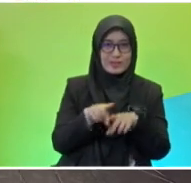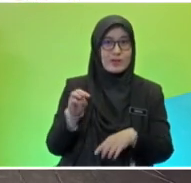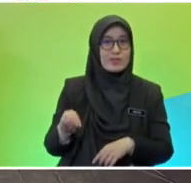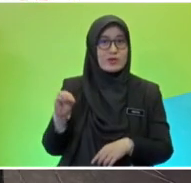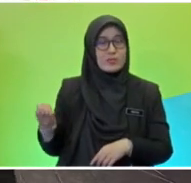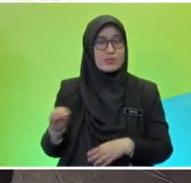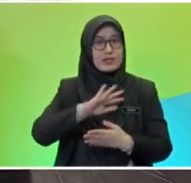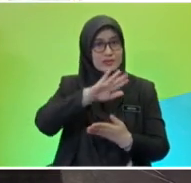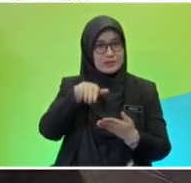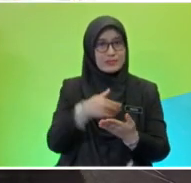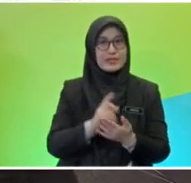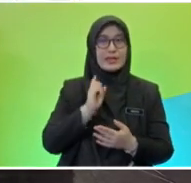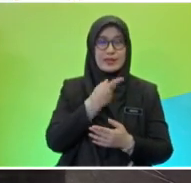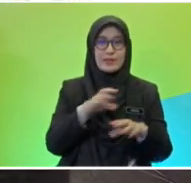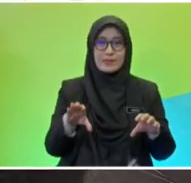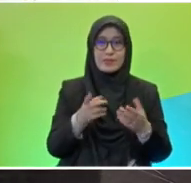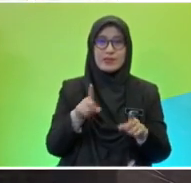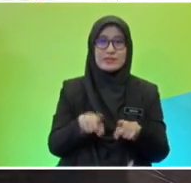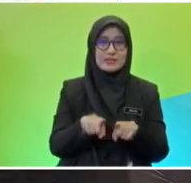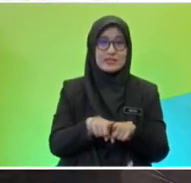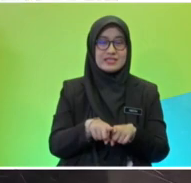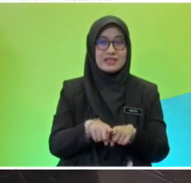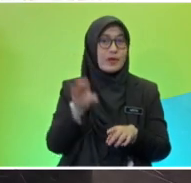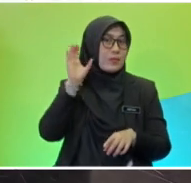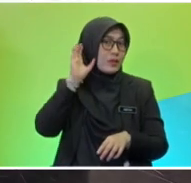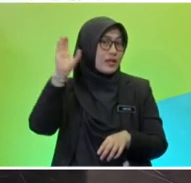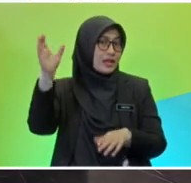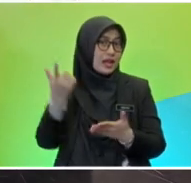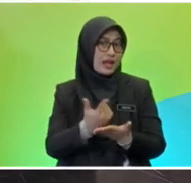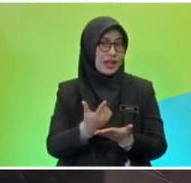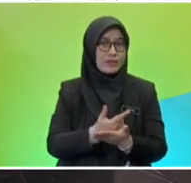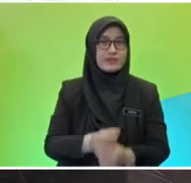Okey. Cikgu, kita buat dengan audio sekali boleh? Boleh. Kita buat dengan audio sekali.